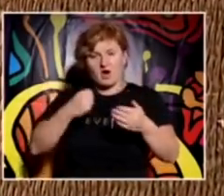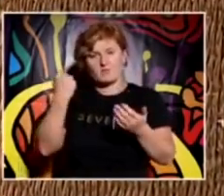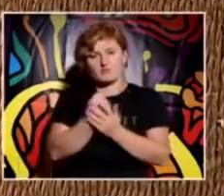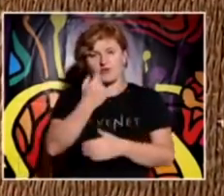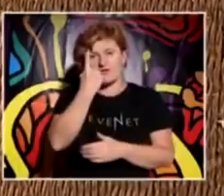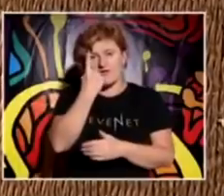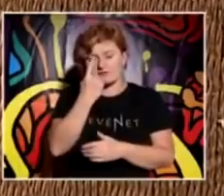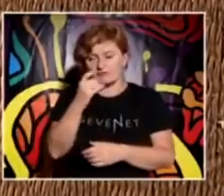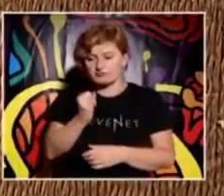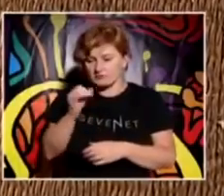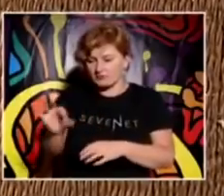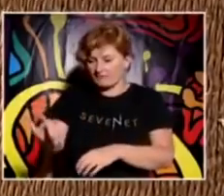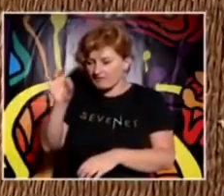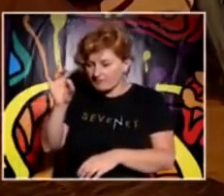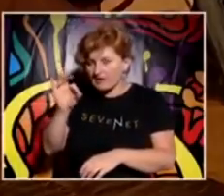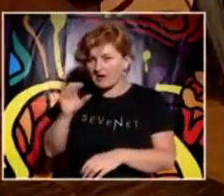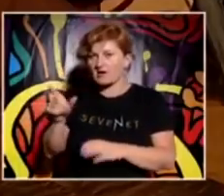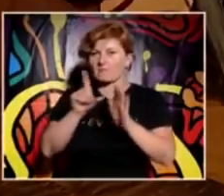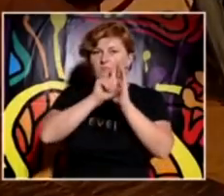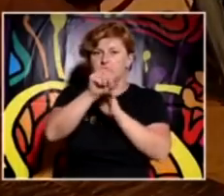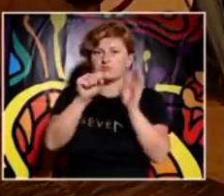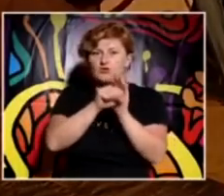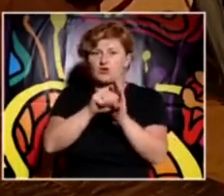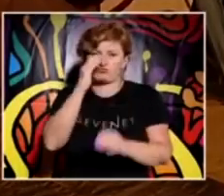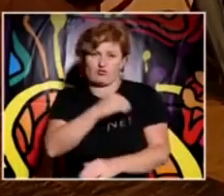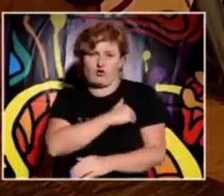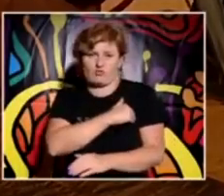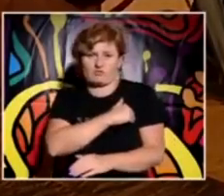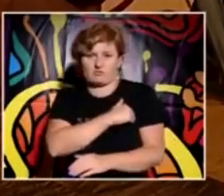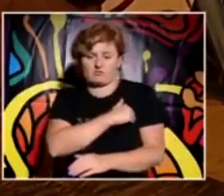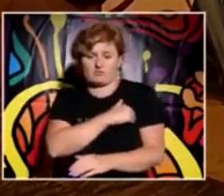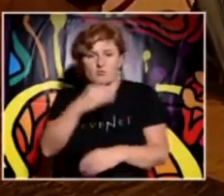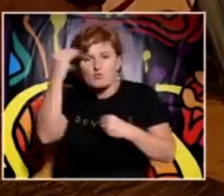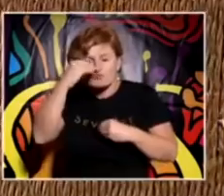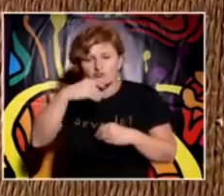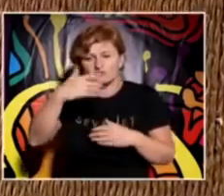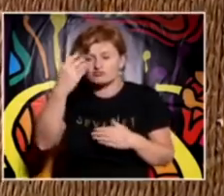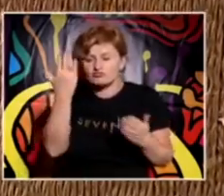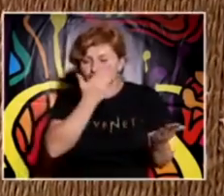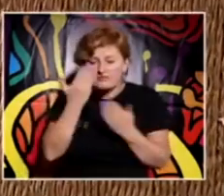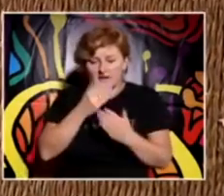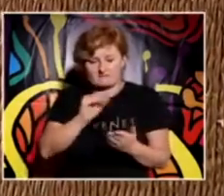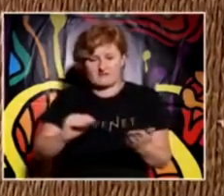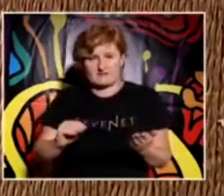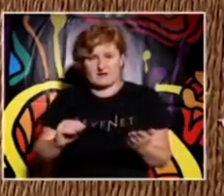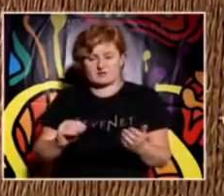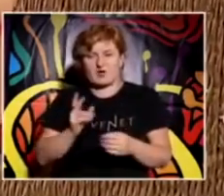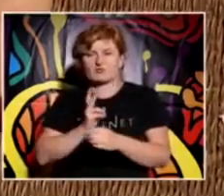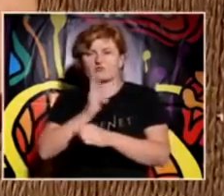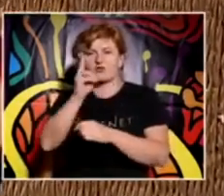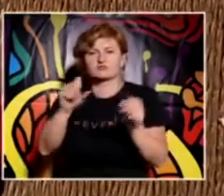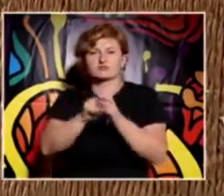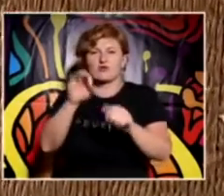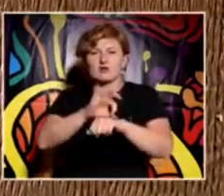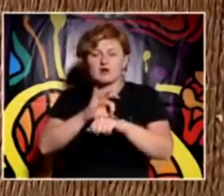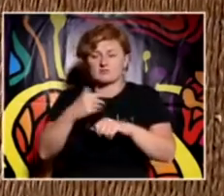studia, żeby miał średnią, do średniej szkoły, żeby się nauczył czytać i pisać. Dostępu do lekarza. Spotkałam dziewczynkę,